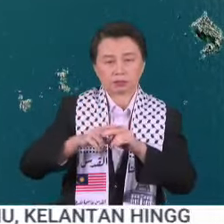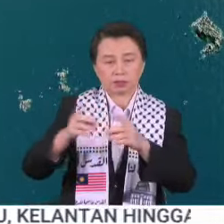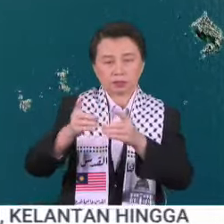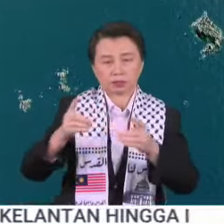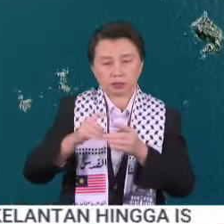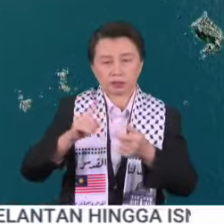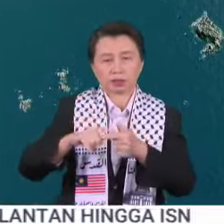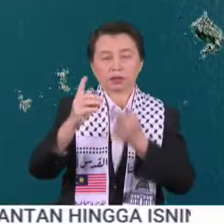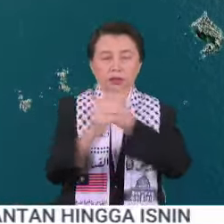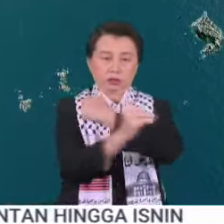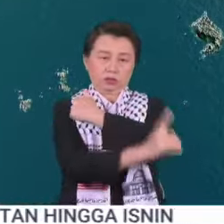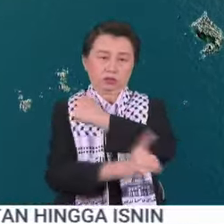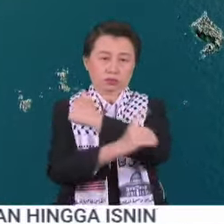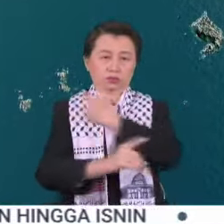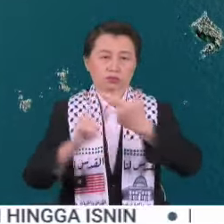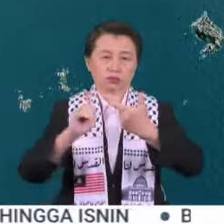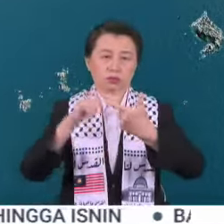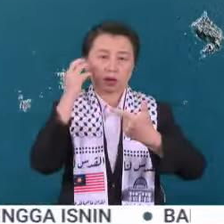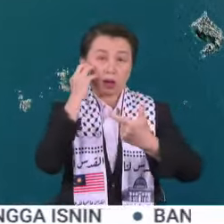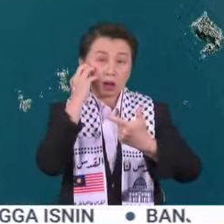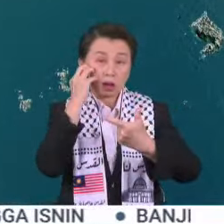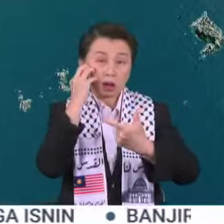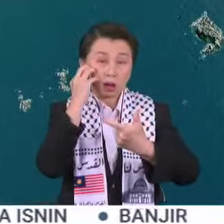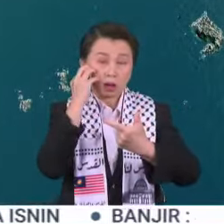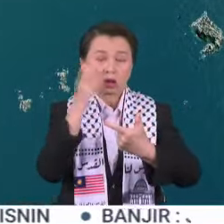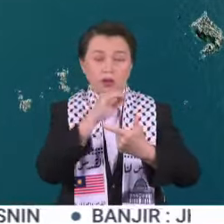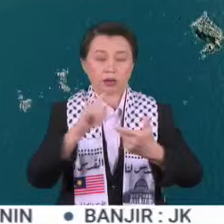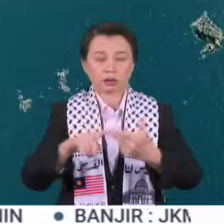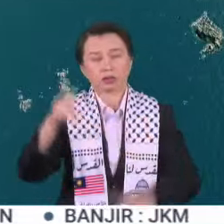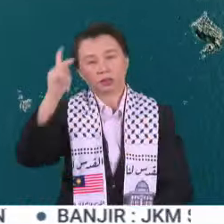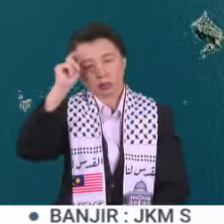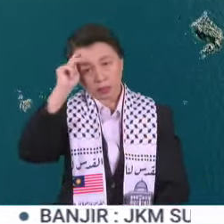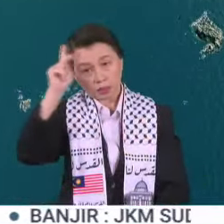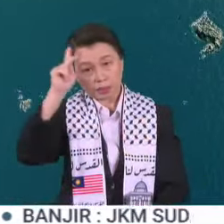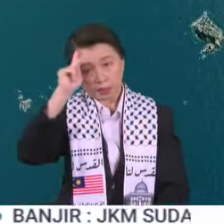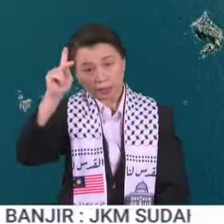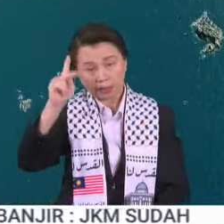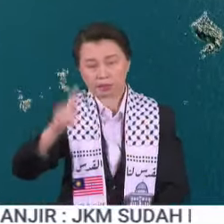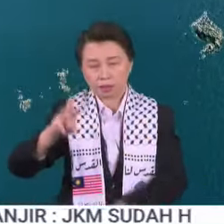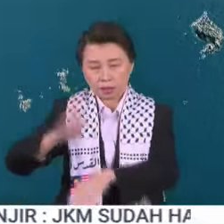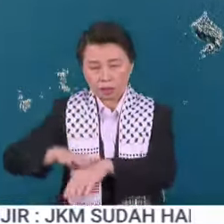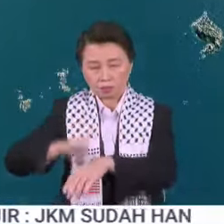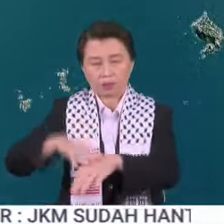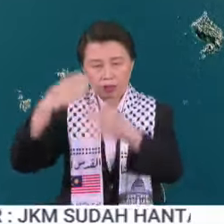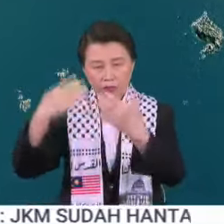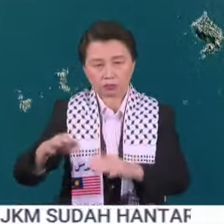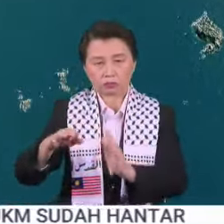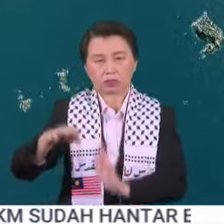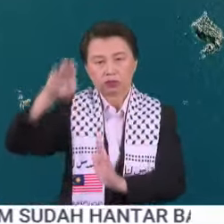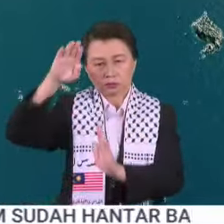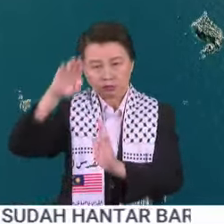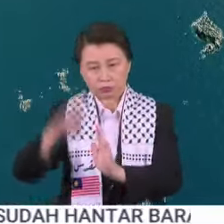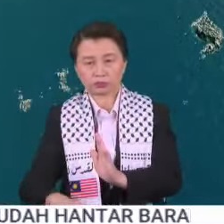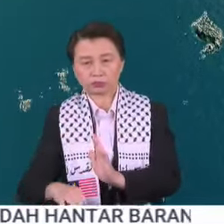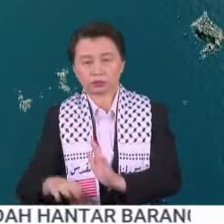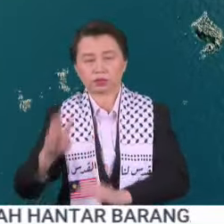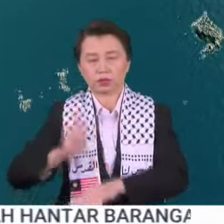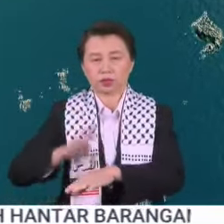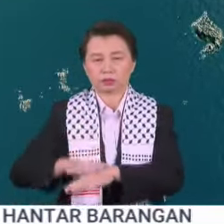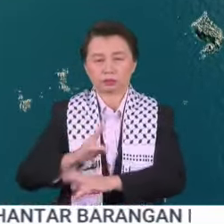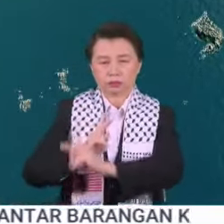daerah Dungun dan Kemaman. Manakala di negeri Kelantan pula, amaran sudah diturun taraf kepada